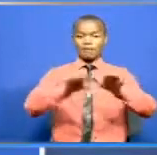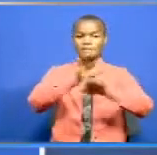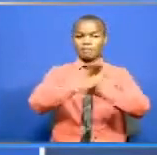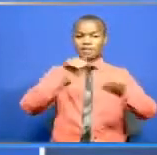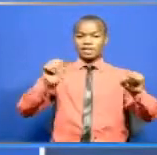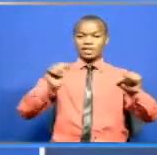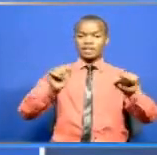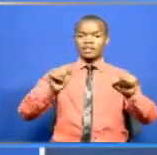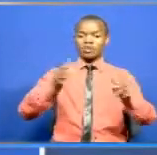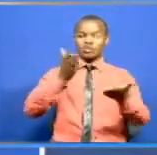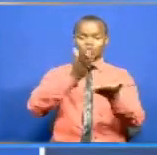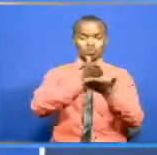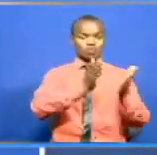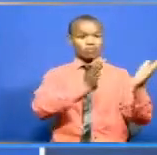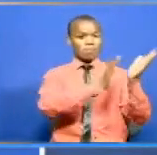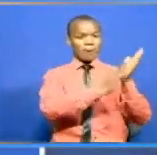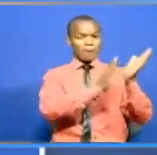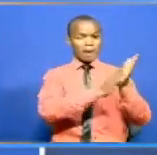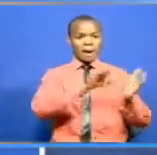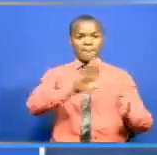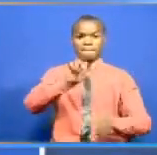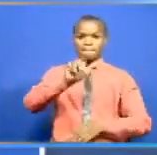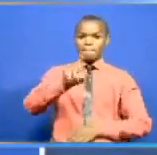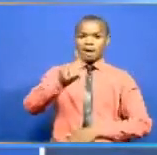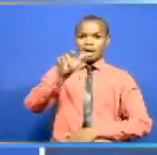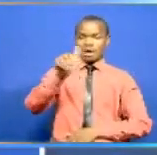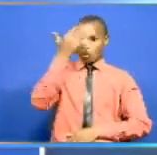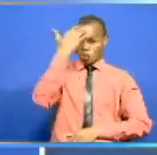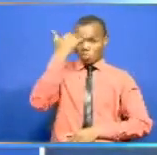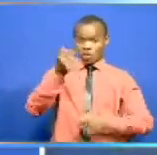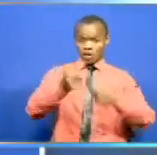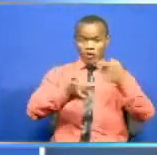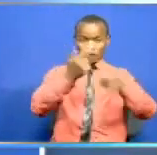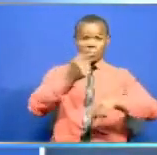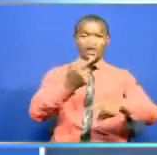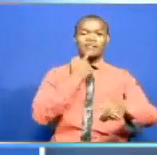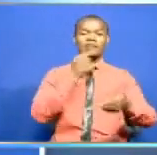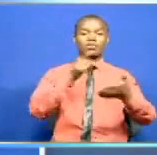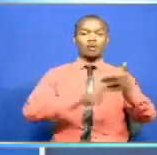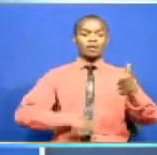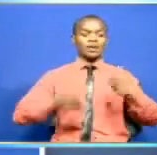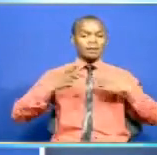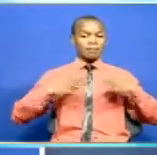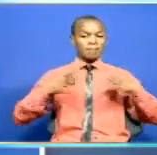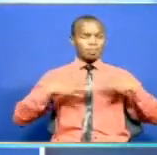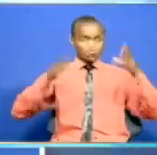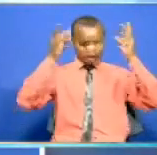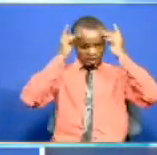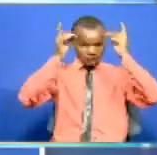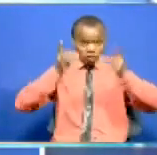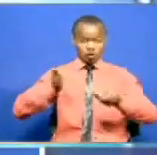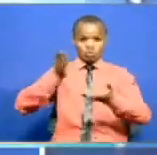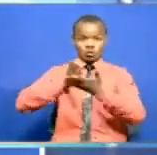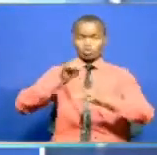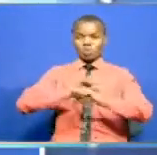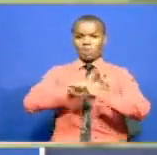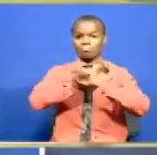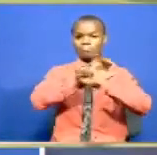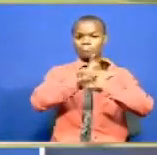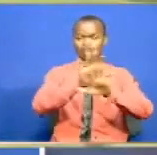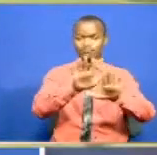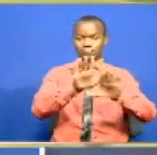Dkt.WilliamRuto amempongeza Bader kwa kuibuka mshindi, akisema uamuzi wa wakazi wa Msambweni umedhihirika wazi.